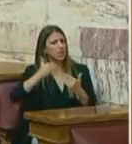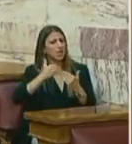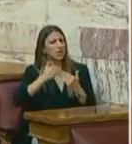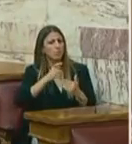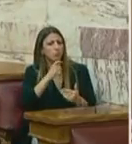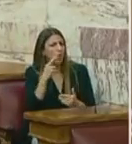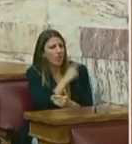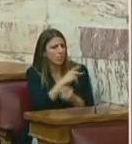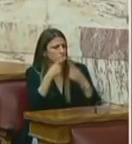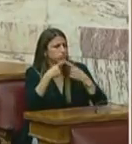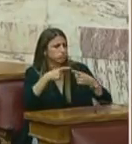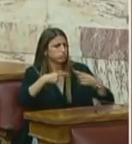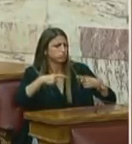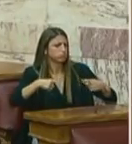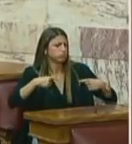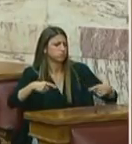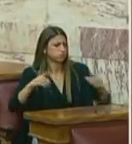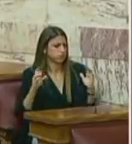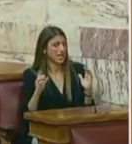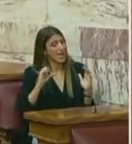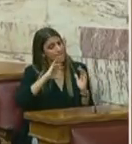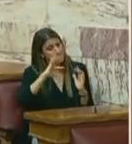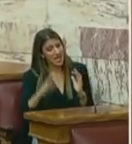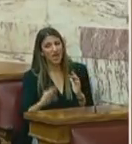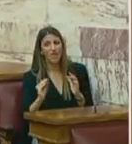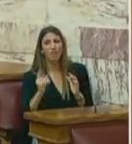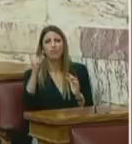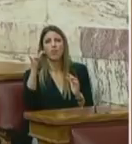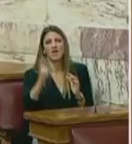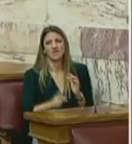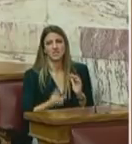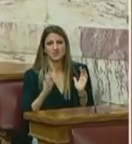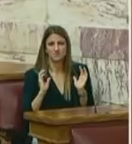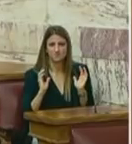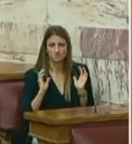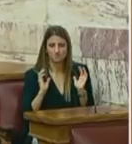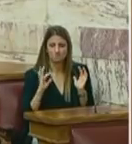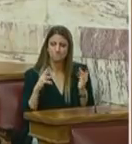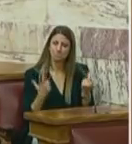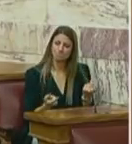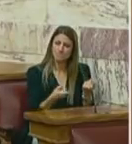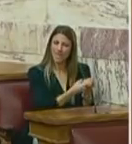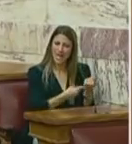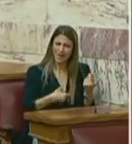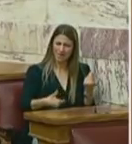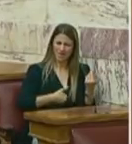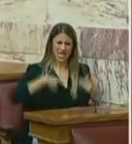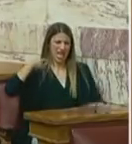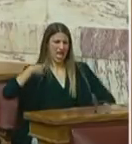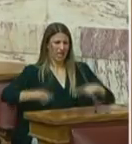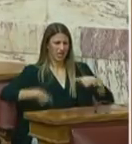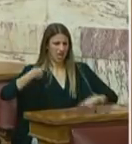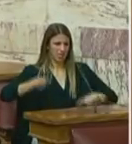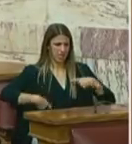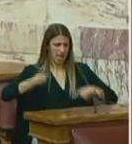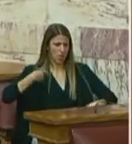και υπουργοί και νυν βουλευτές. Και να καταγγέλλονται ότι ευνόησαν εις βάρος του